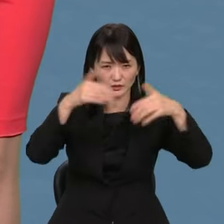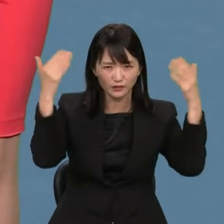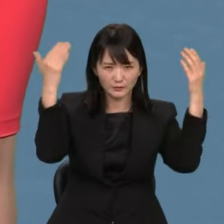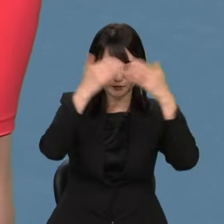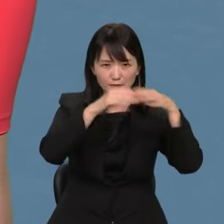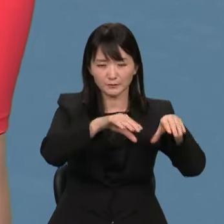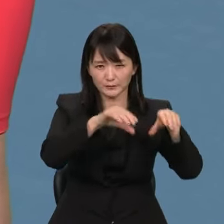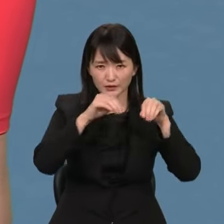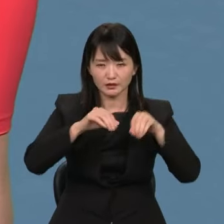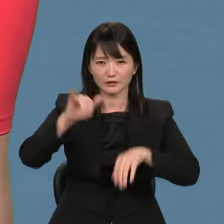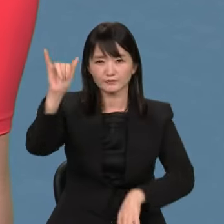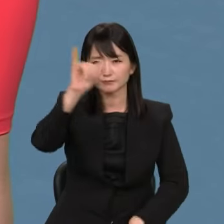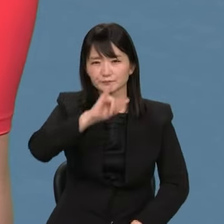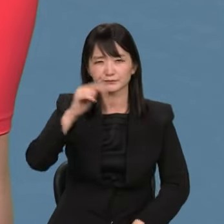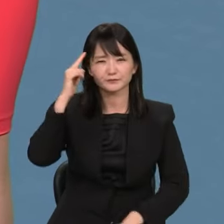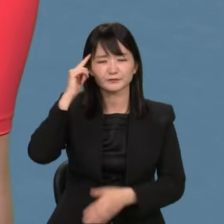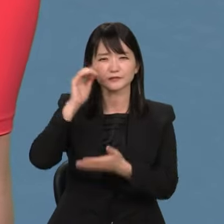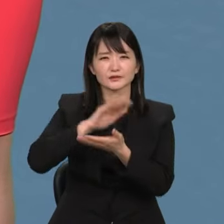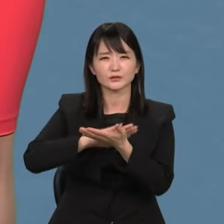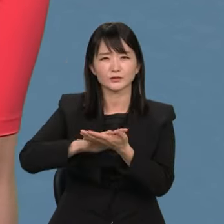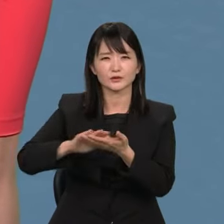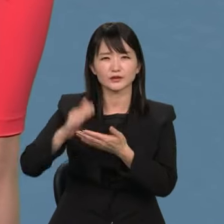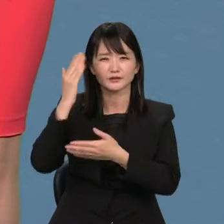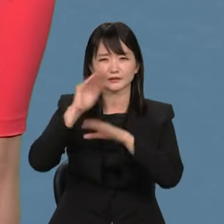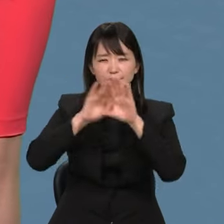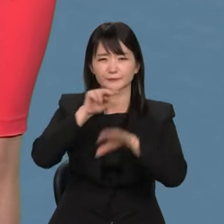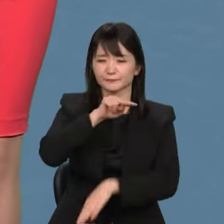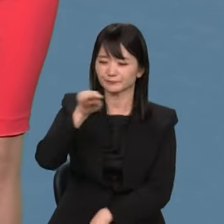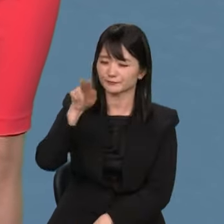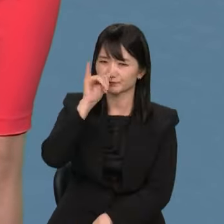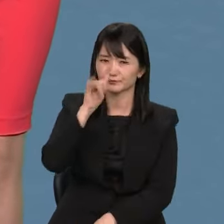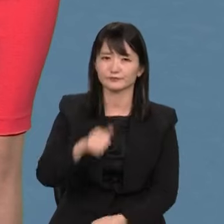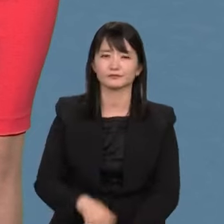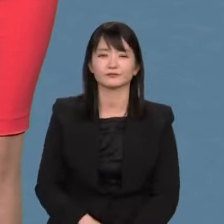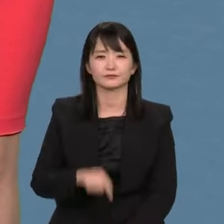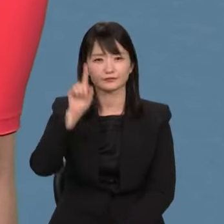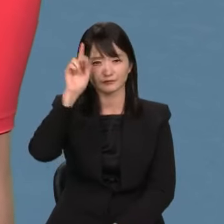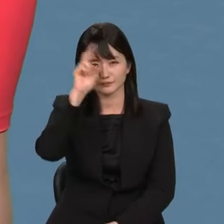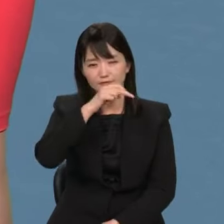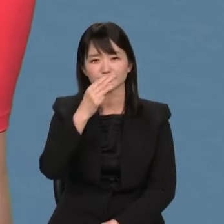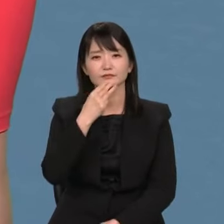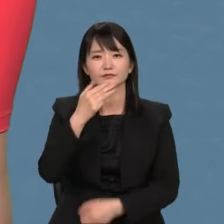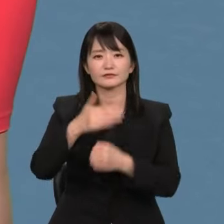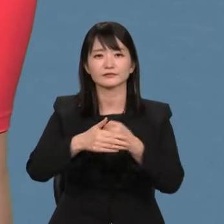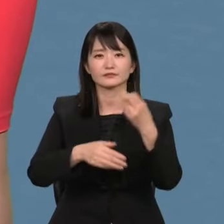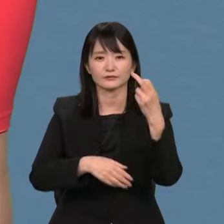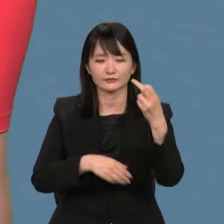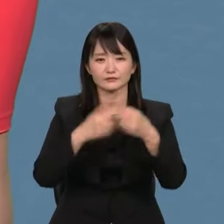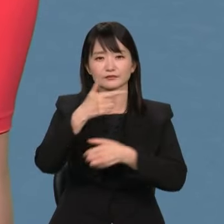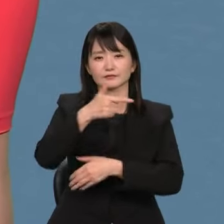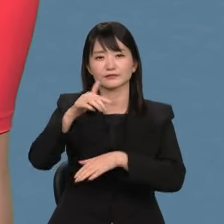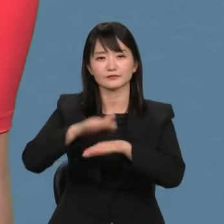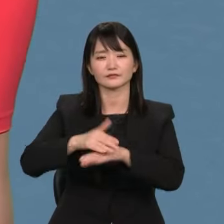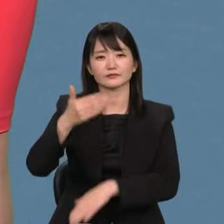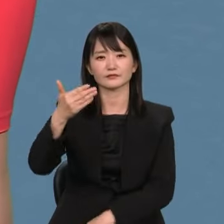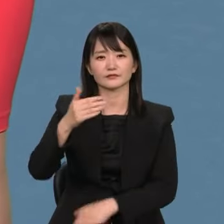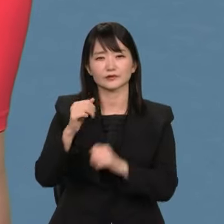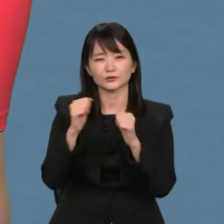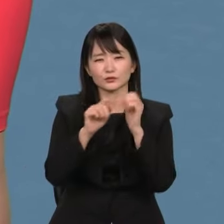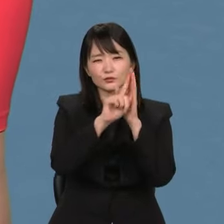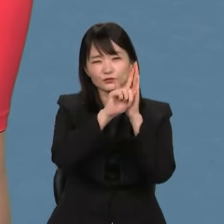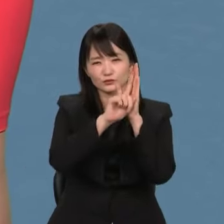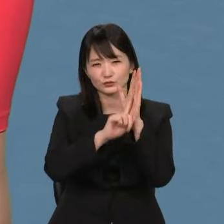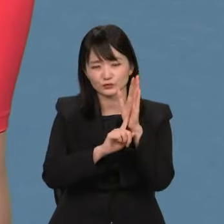그치겠고 내일은 전국에 쾌청한 하늘이 드러나겠습니다. 내일 아침은 서울과 대구 12도, 대전 9도로